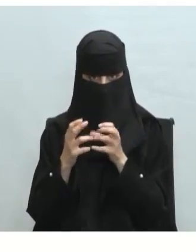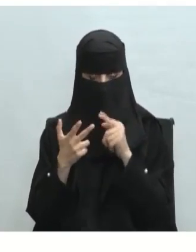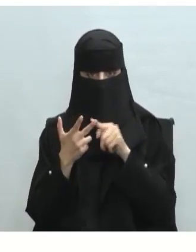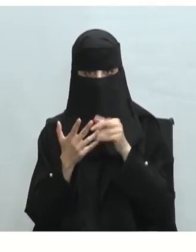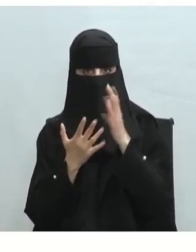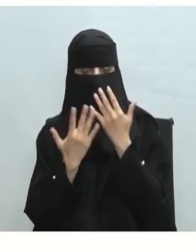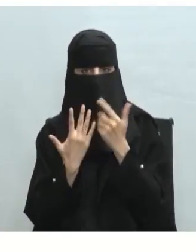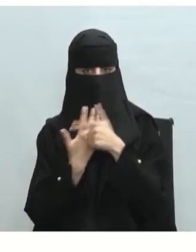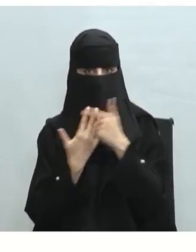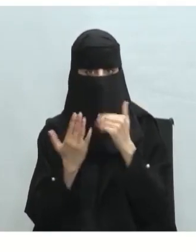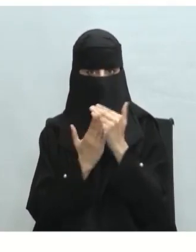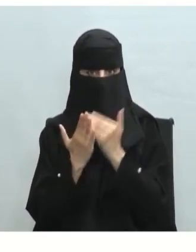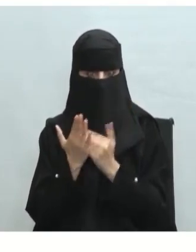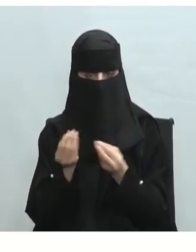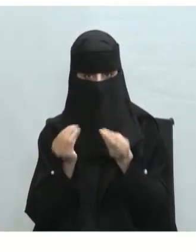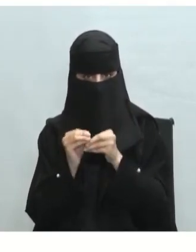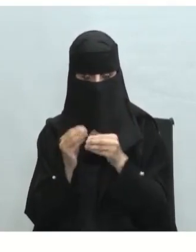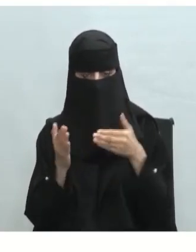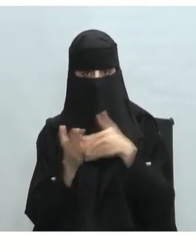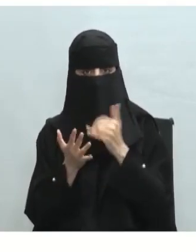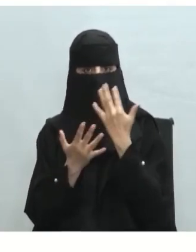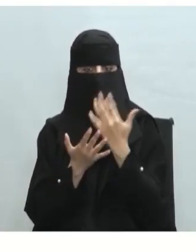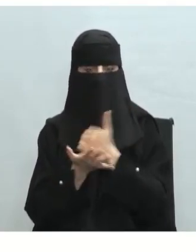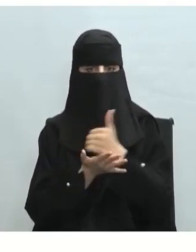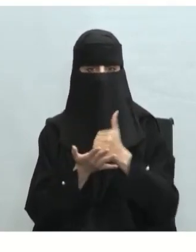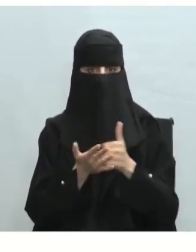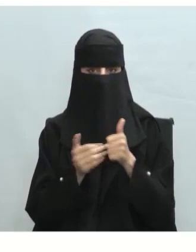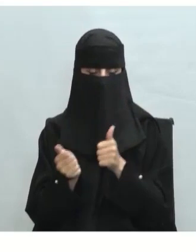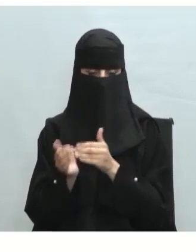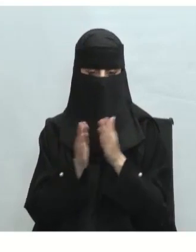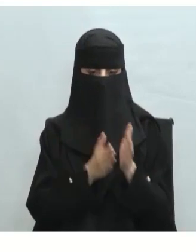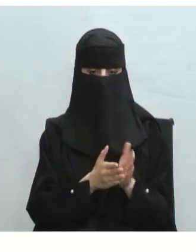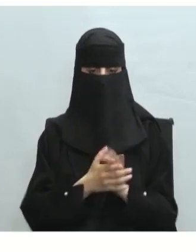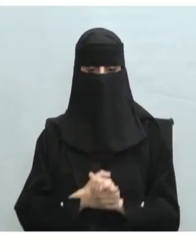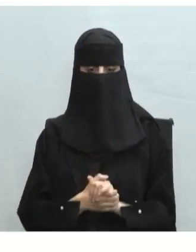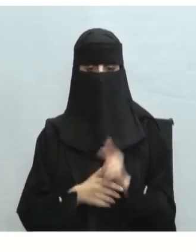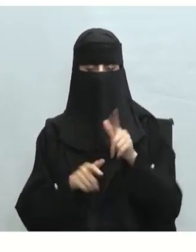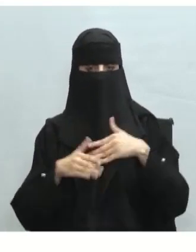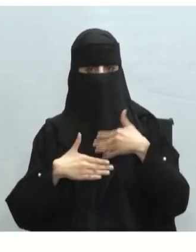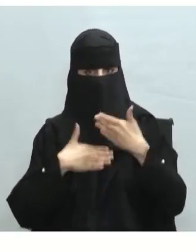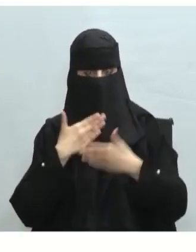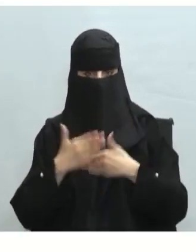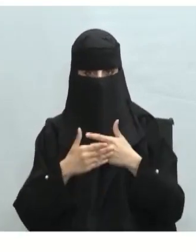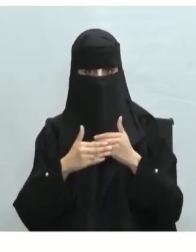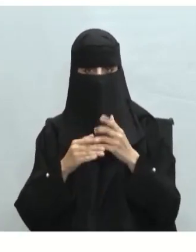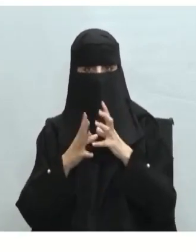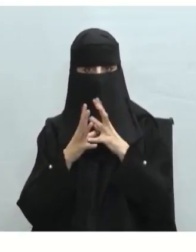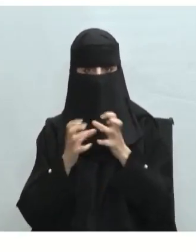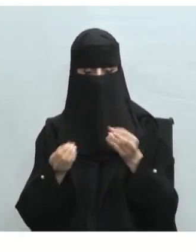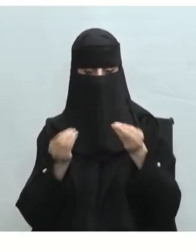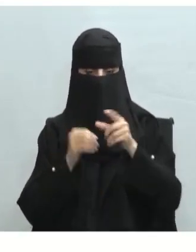القراءه رابعا هنا حاول ان تقدم تفسيرا اكثر عمقا للمقولات الاتيه لاحظ هنا المقوله انت